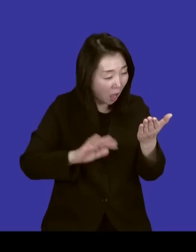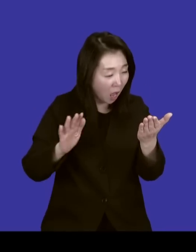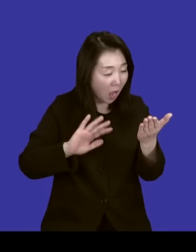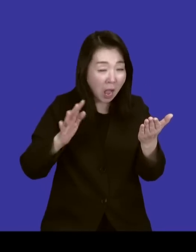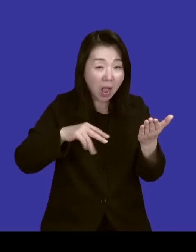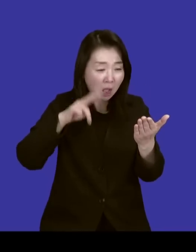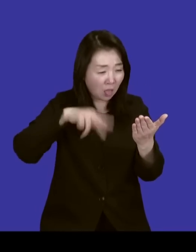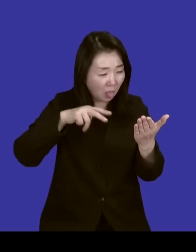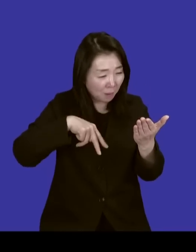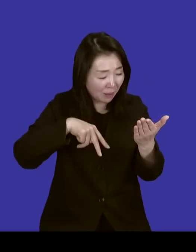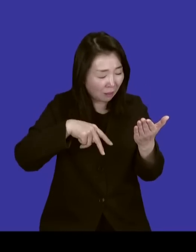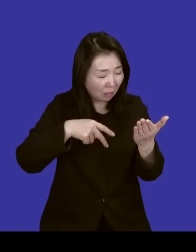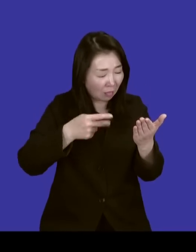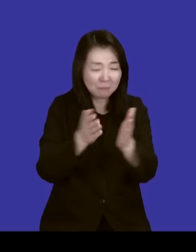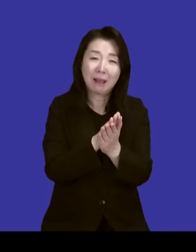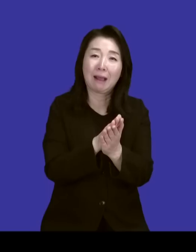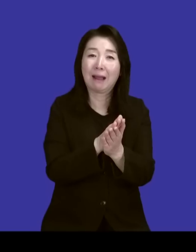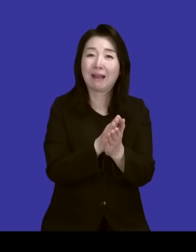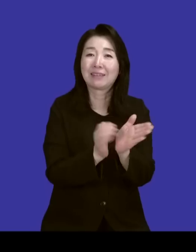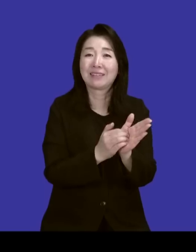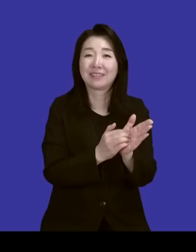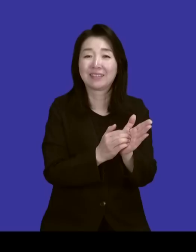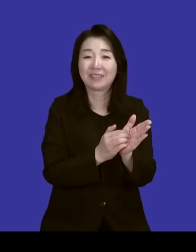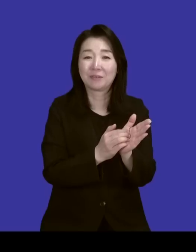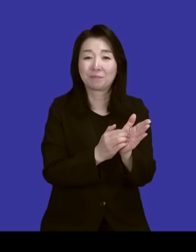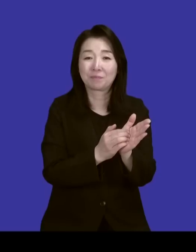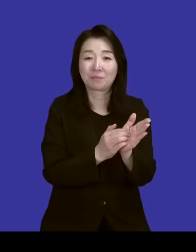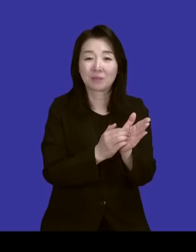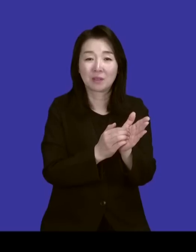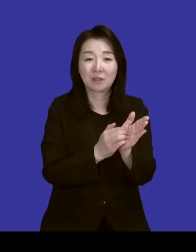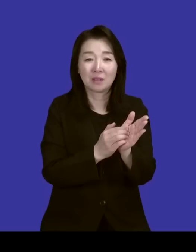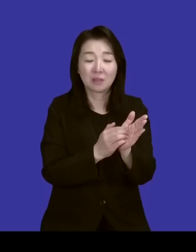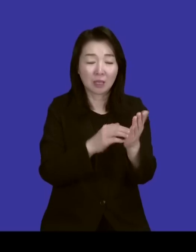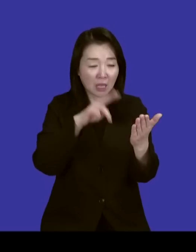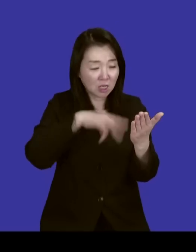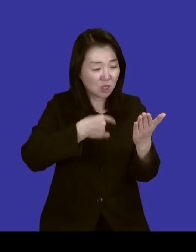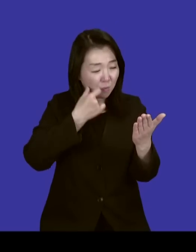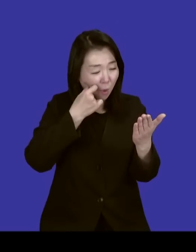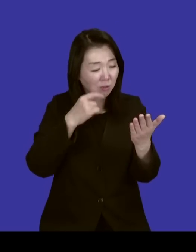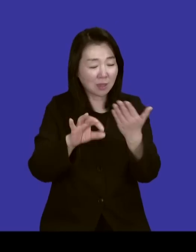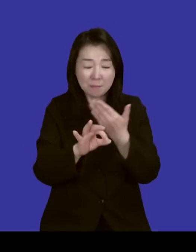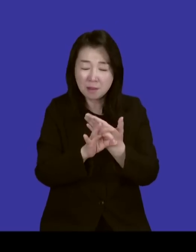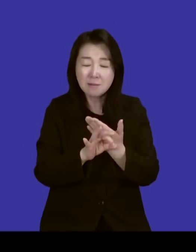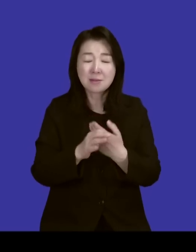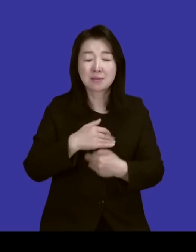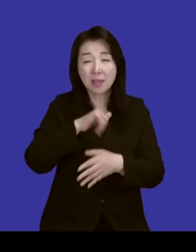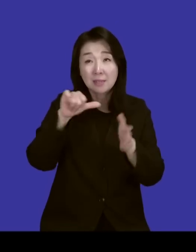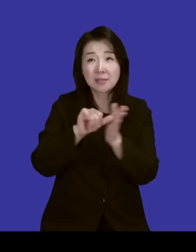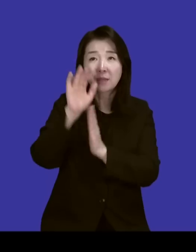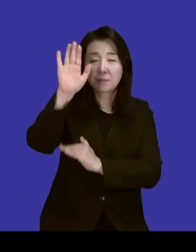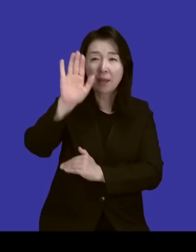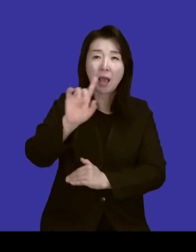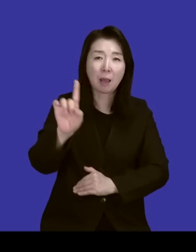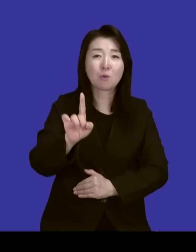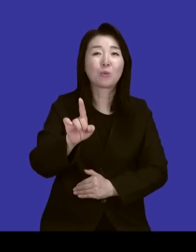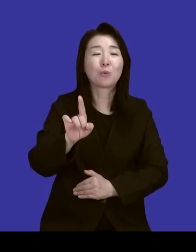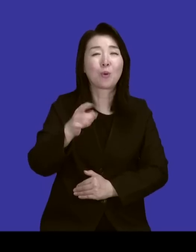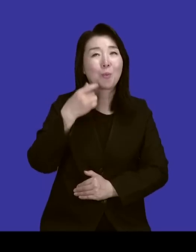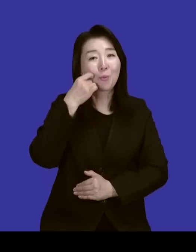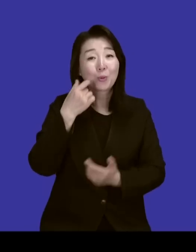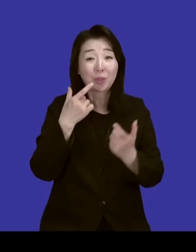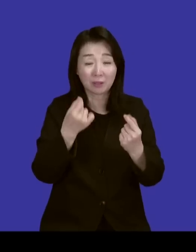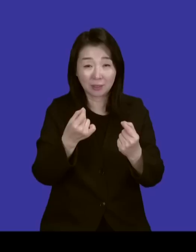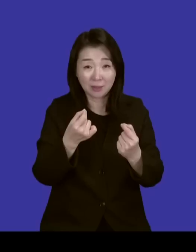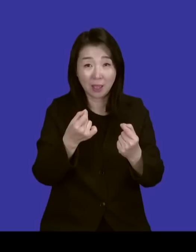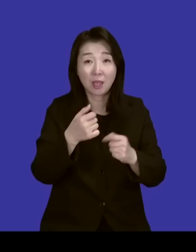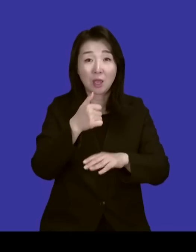읽고 책을 던졌는데 예. 내가 이것도 못하면 네. 내 인생의 미래에 나는 아무것도 못하겠다. 네. 그래서